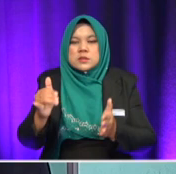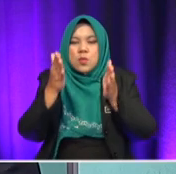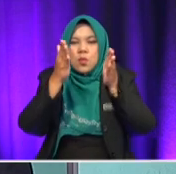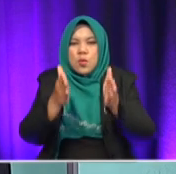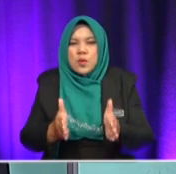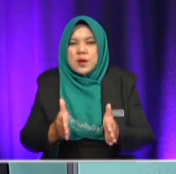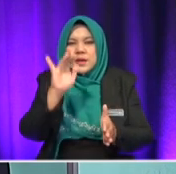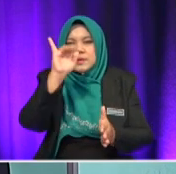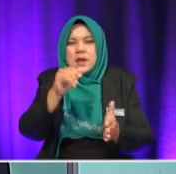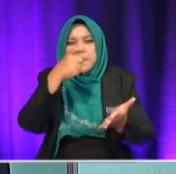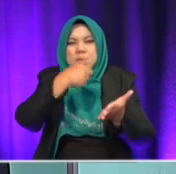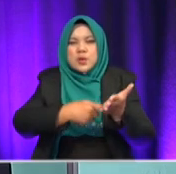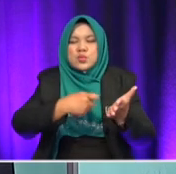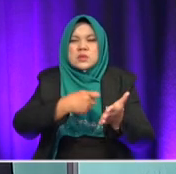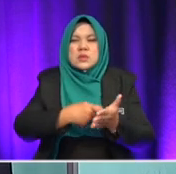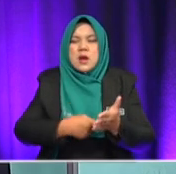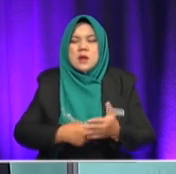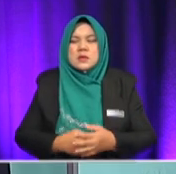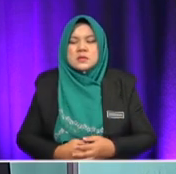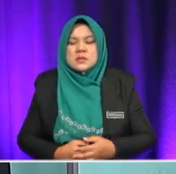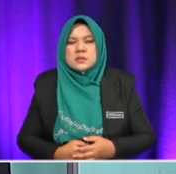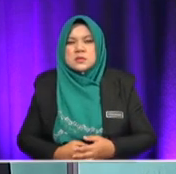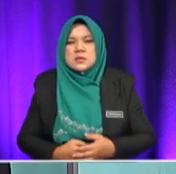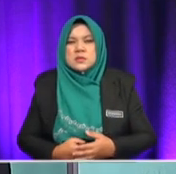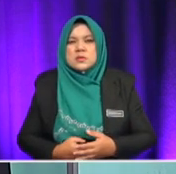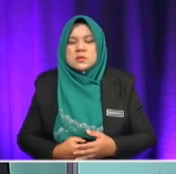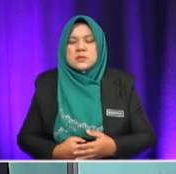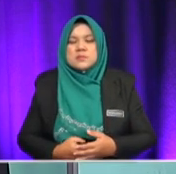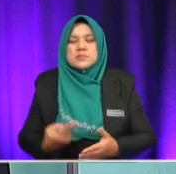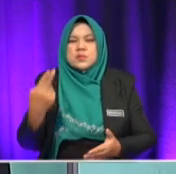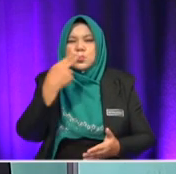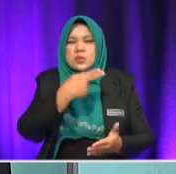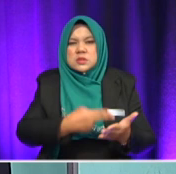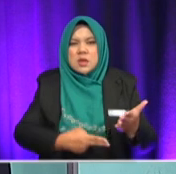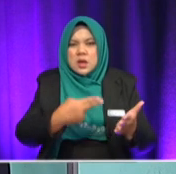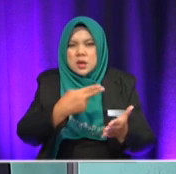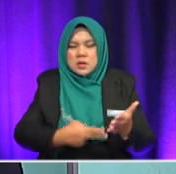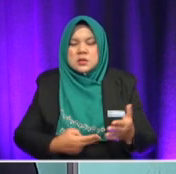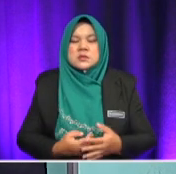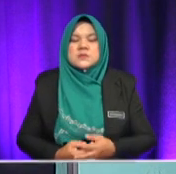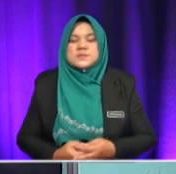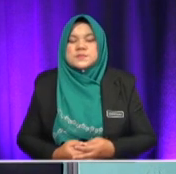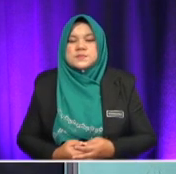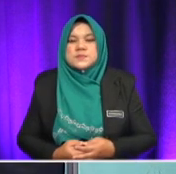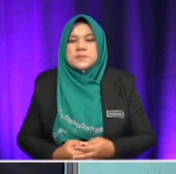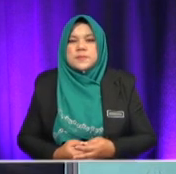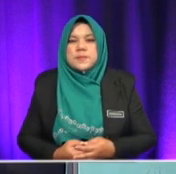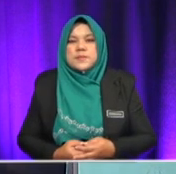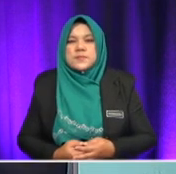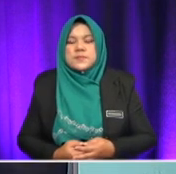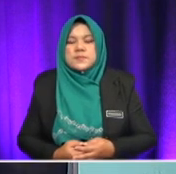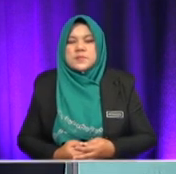berhutang Ustaz saya hutang Ustaz di kereta medis termasuk orang dewasa kata nanti kita Tengok ya kemudian